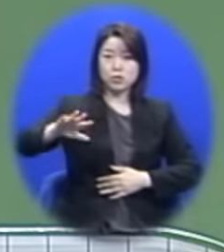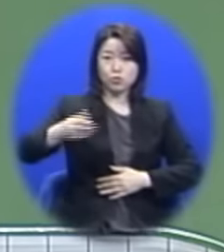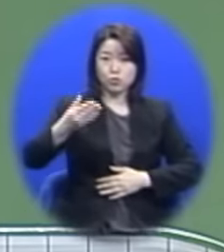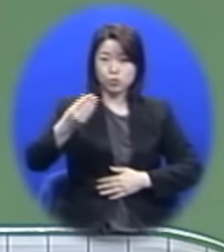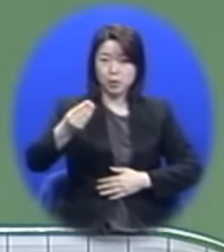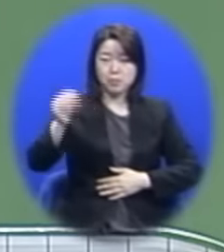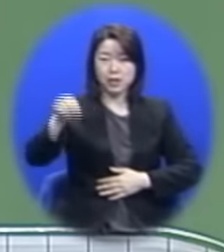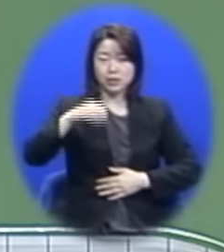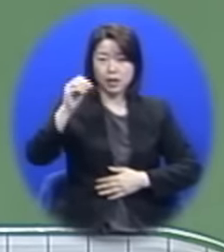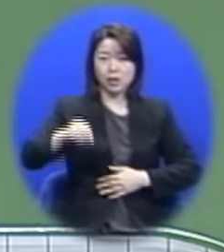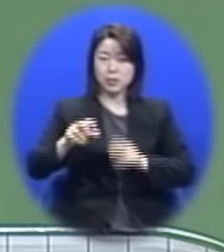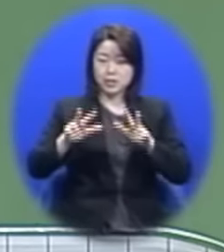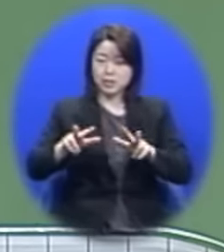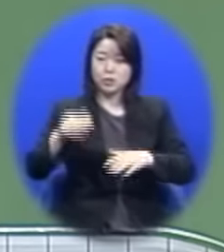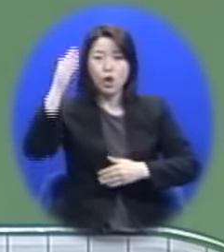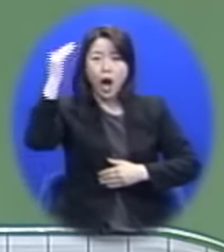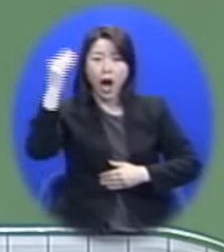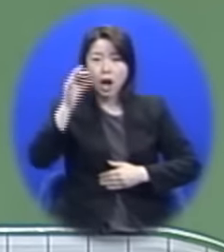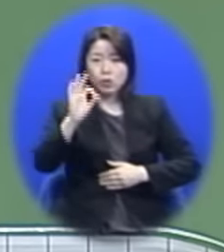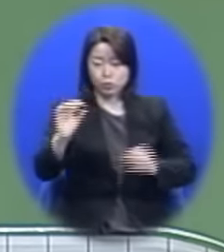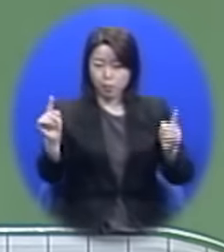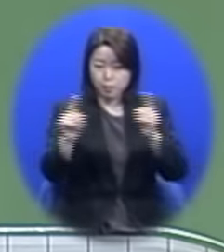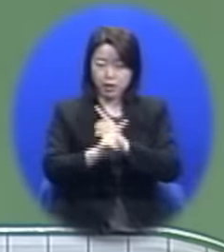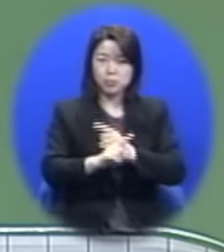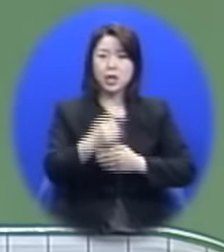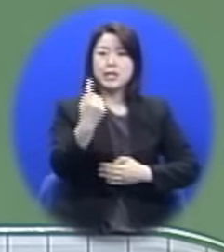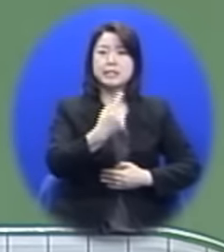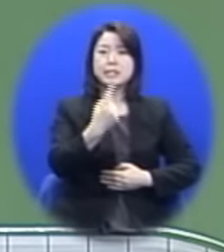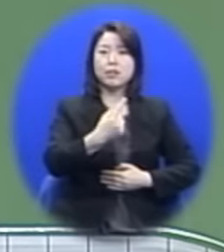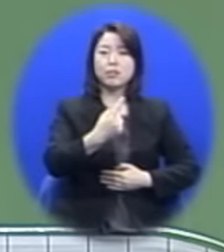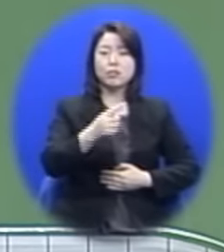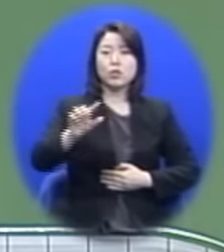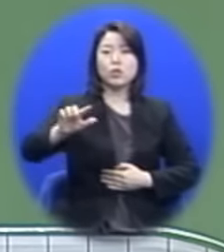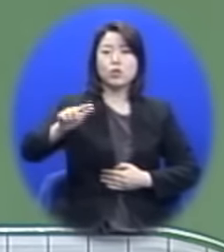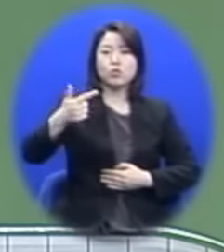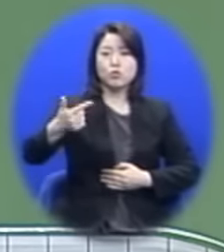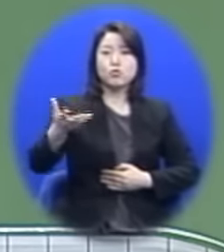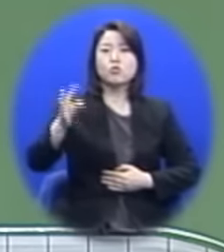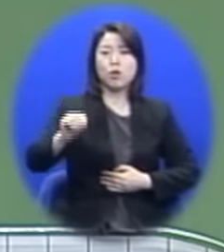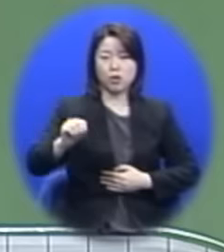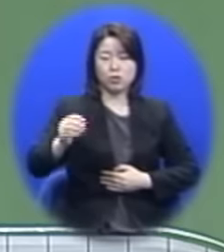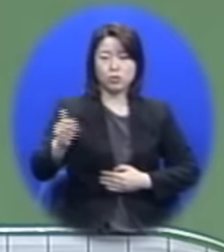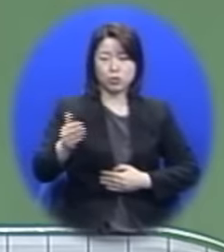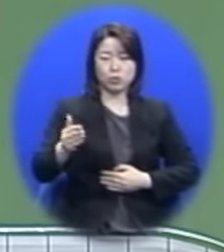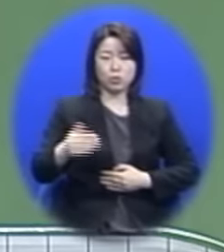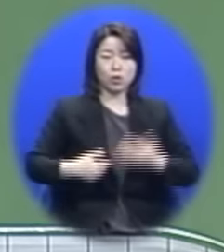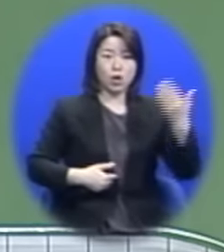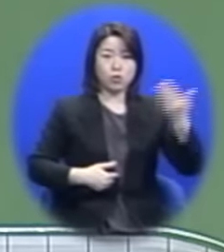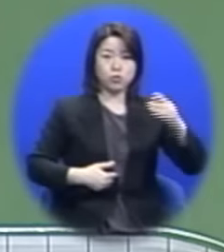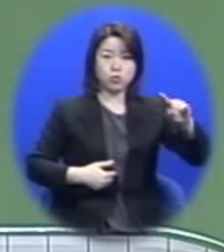지금 환율로 따지니까 1,006억 정도 되더라. 9,100만 달러는